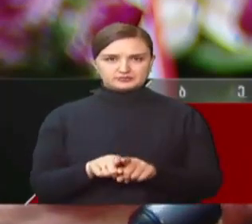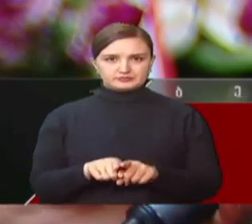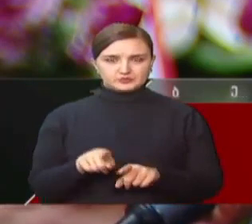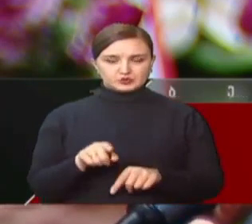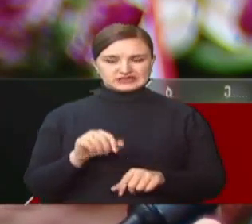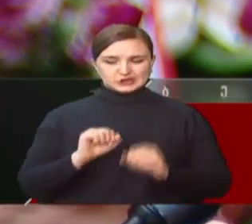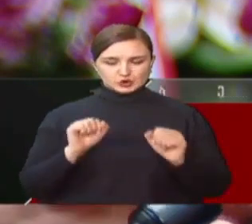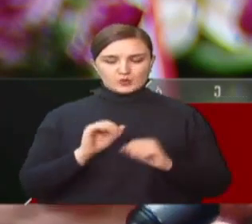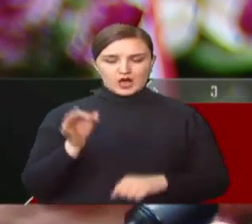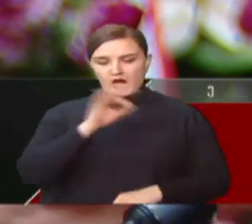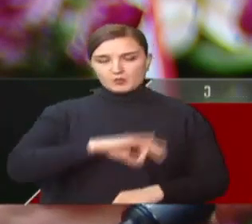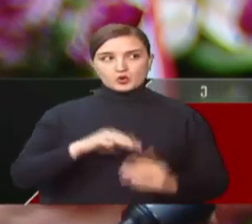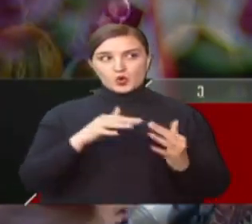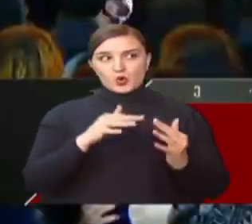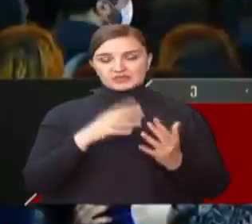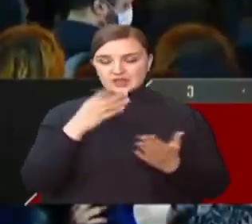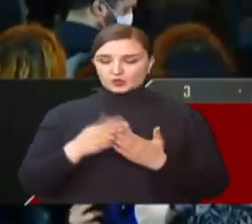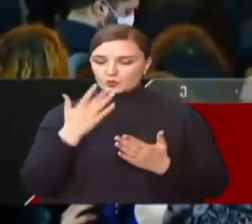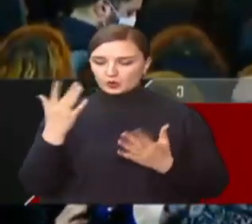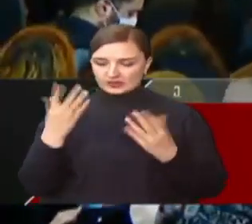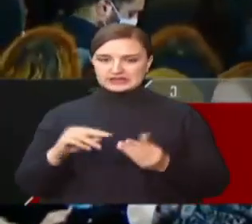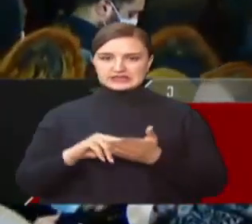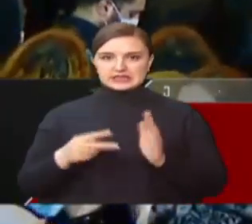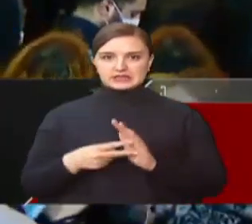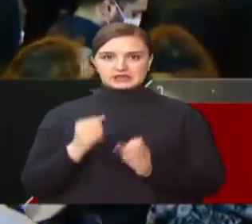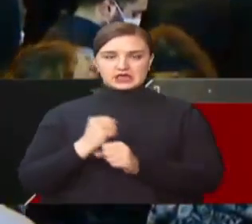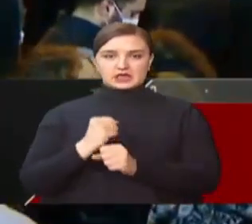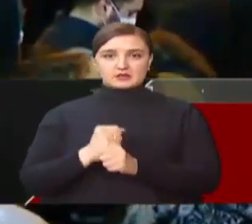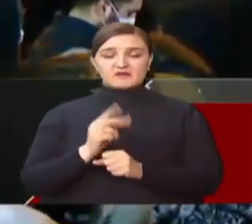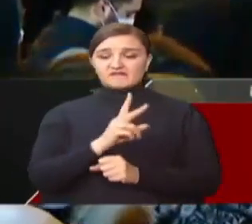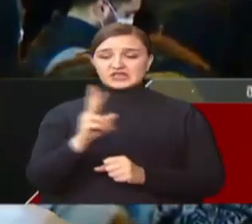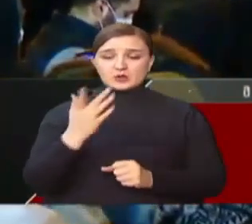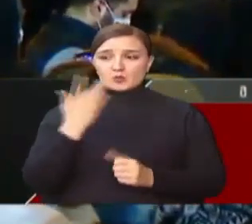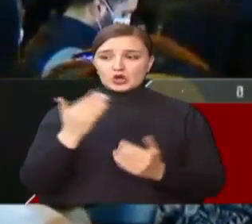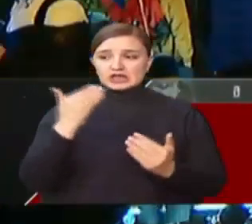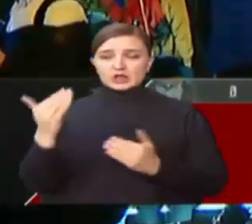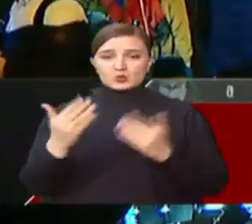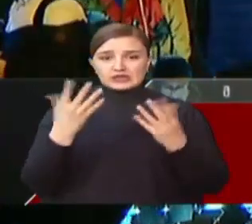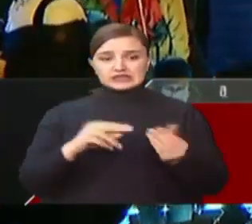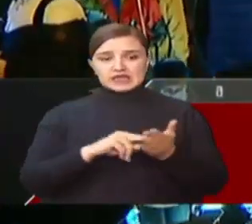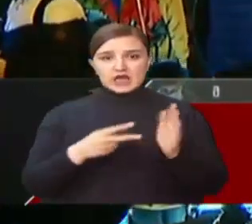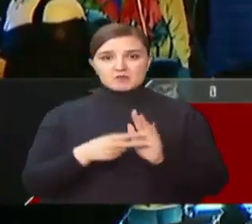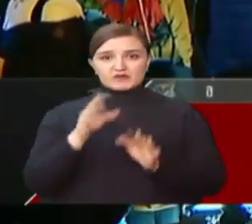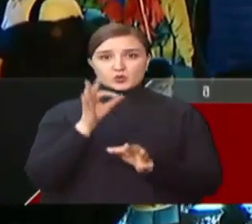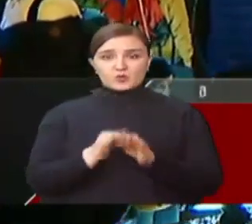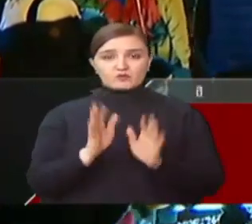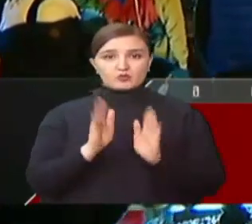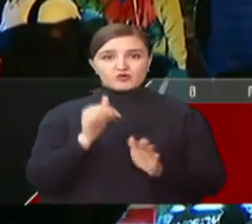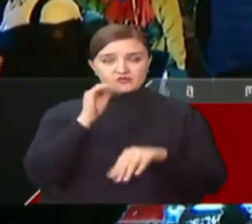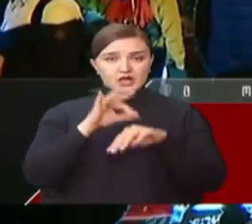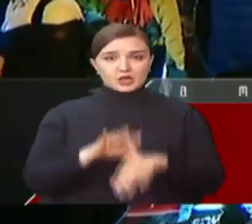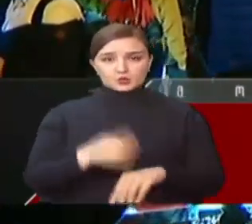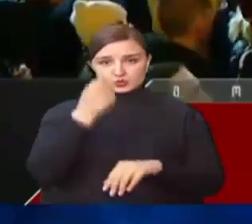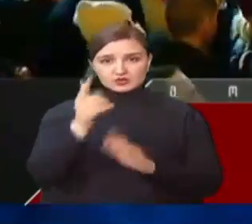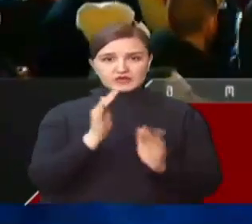გამოიყენო საკუთარი პოლიტიკური დღისწესრიგისთვის. ვისი პოლიტიკური დღისწესრიგით წარიმართება ხვალინდელის შეკრება. რუსთაველის გამზირზე ბუნდოვანება